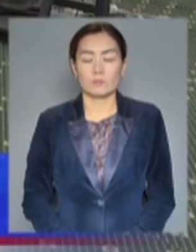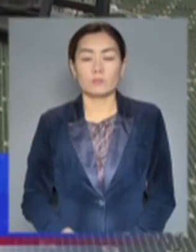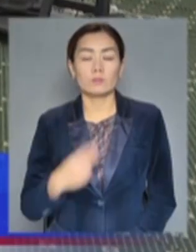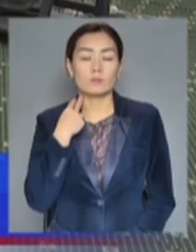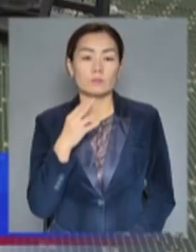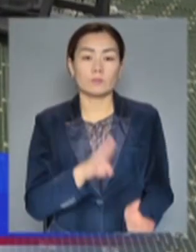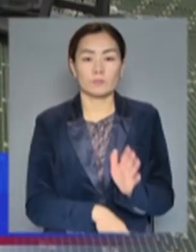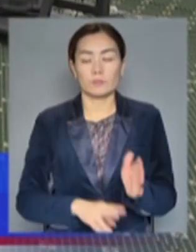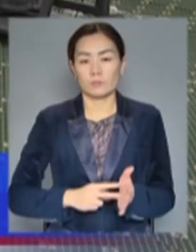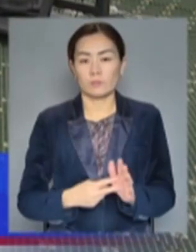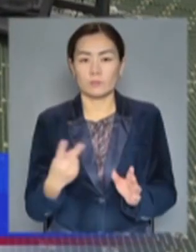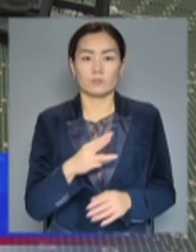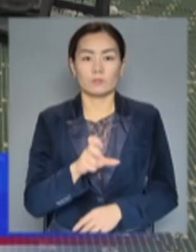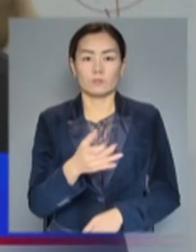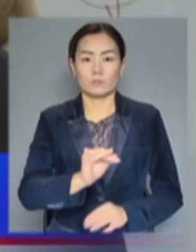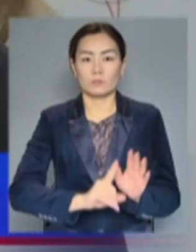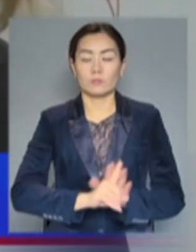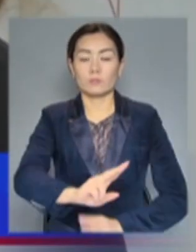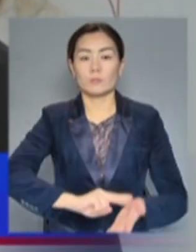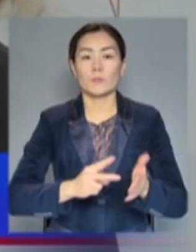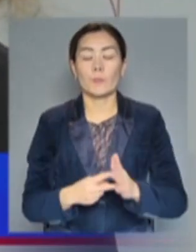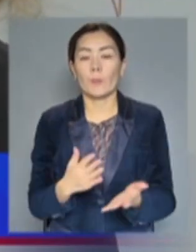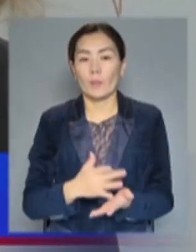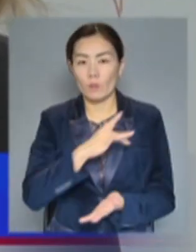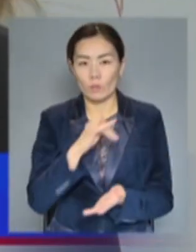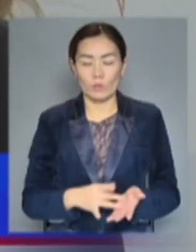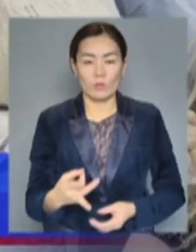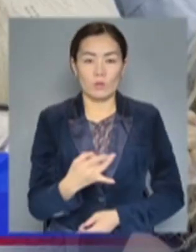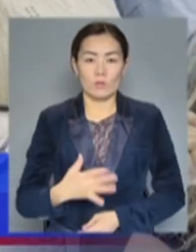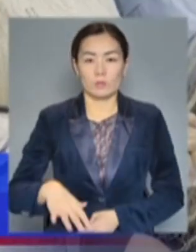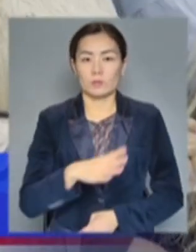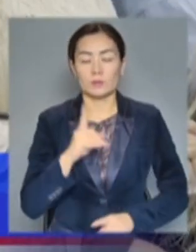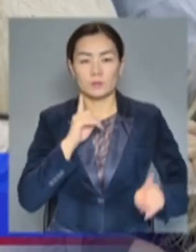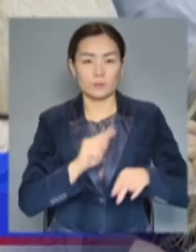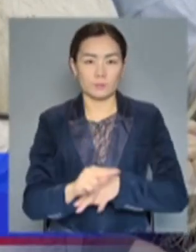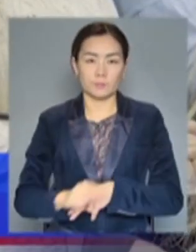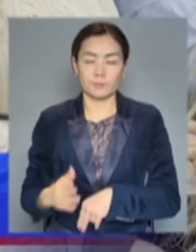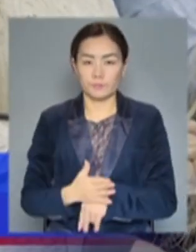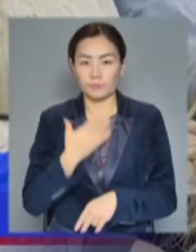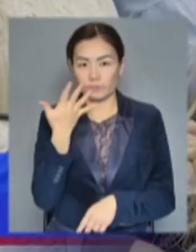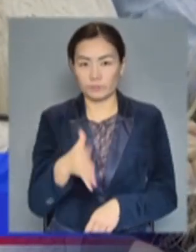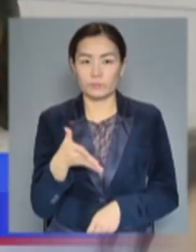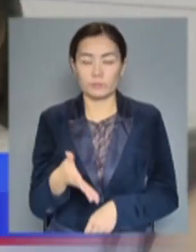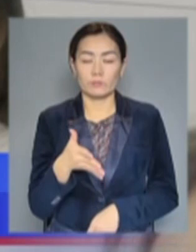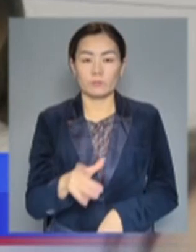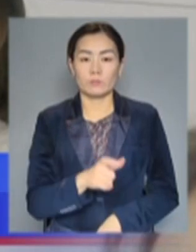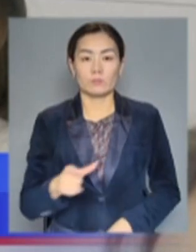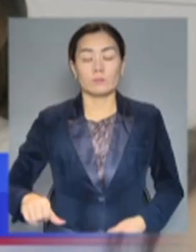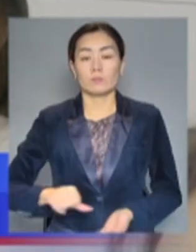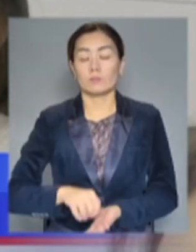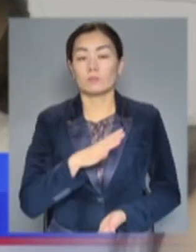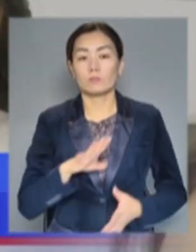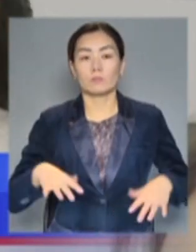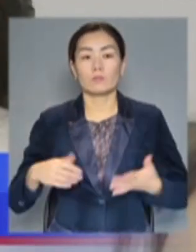Қарысыз қоғам жобасы 2 мамырда басталды. Жобаясында қала және аудандарда семинар ұйымдастырылып, оған 5000-ға жуық адам